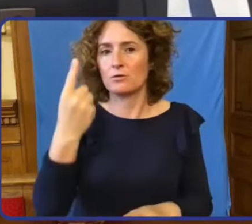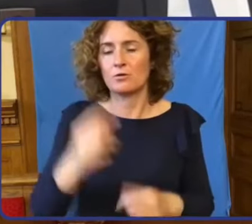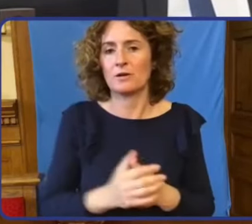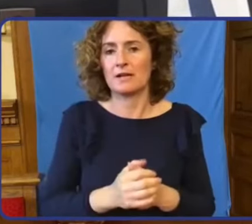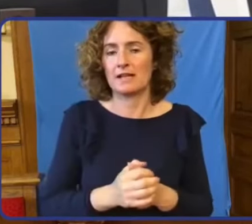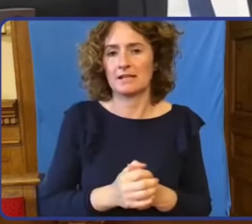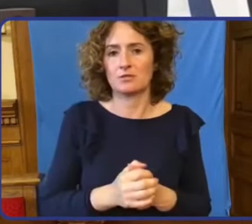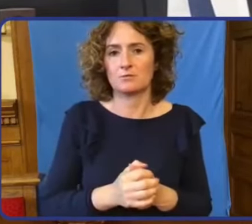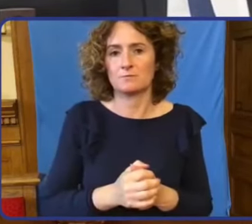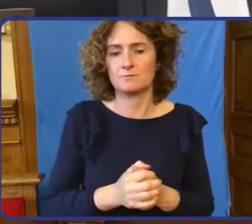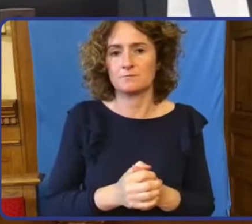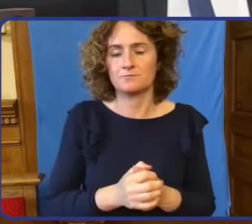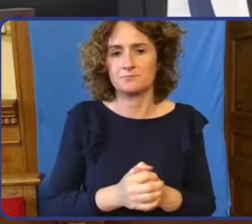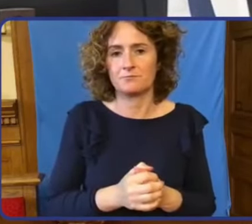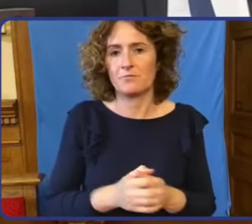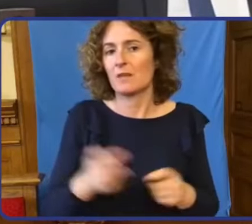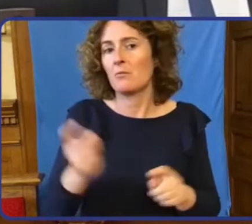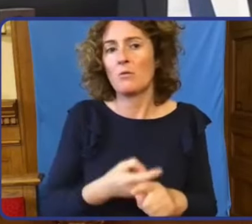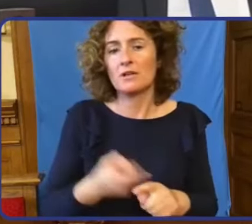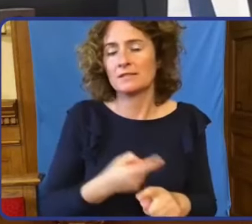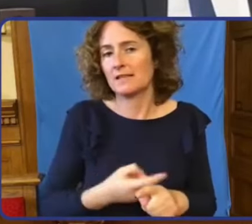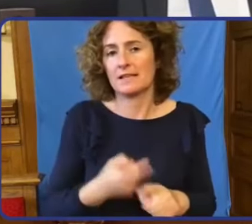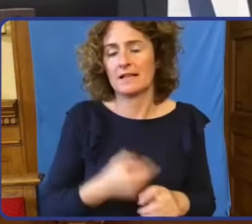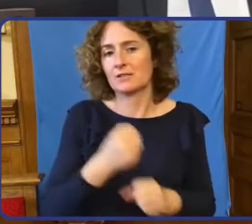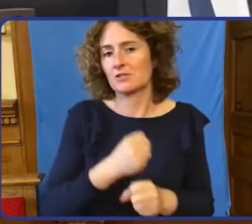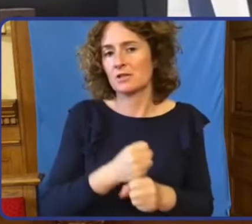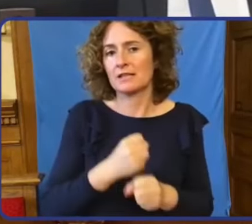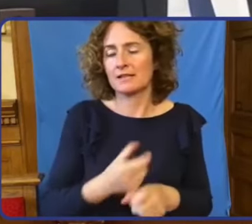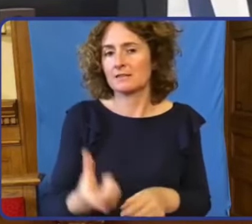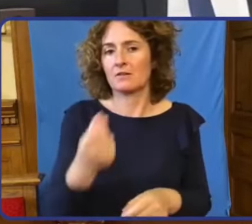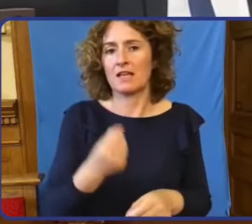lapjában önök által többek között. Ez a rendkívüli. Mi más, semmi más rendkívüli nincs ebben.